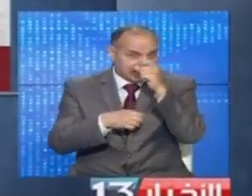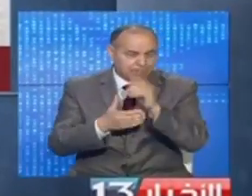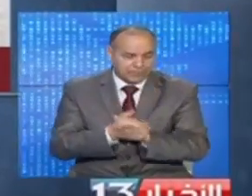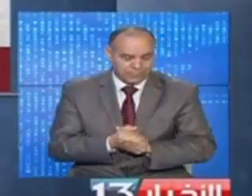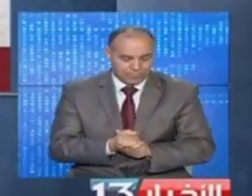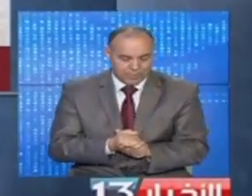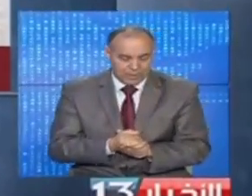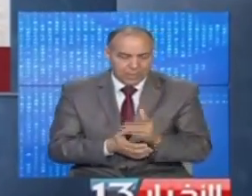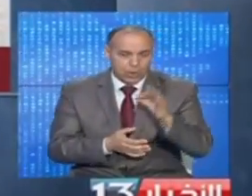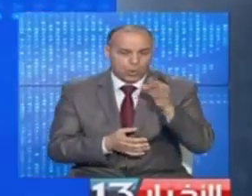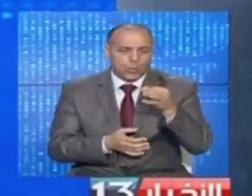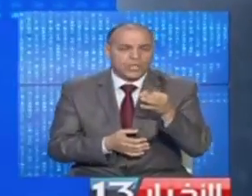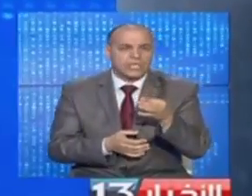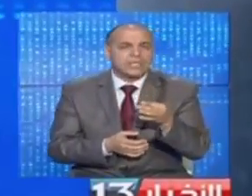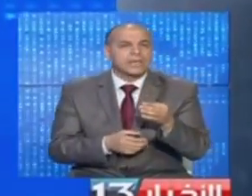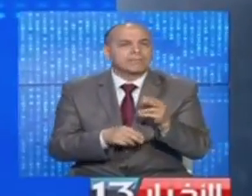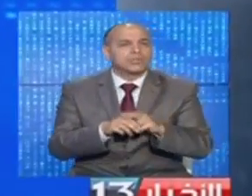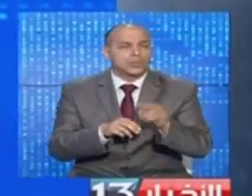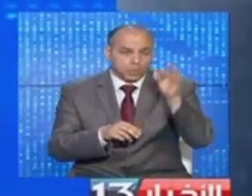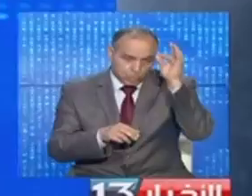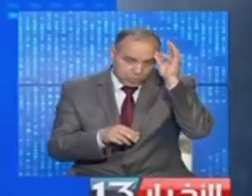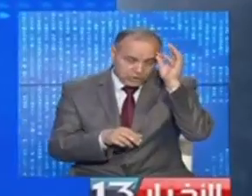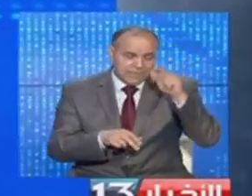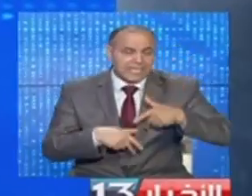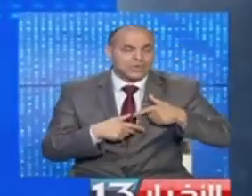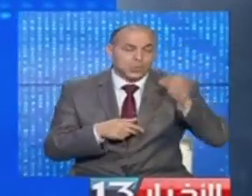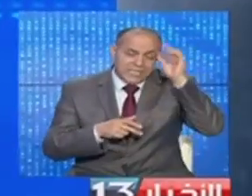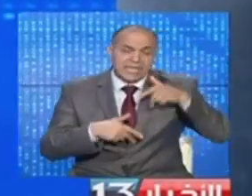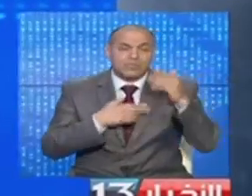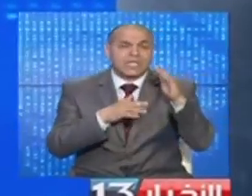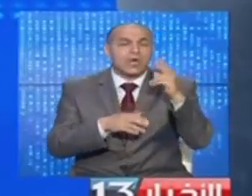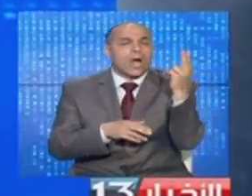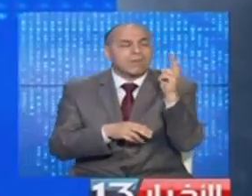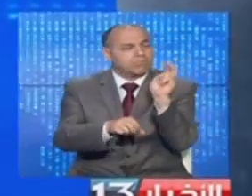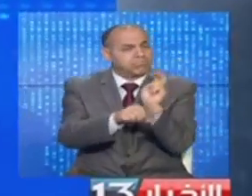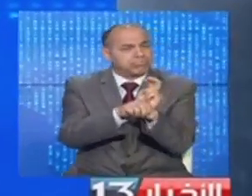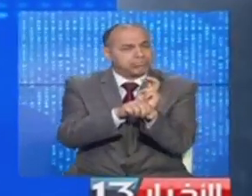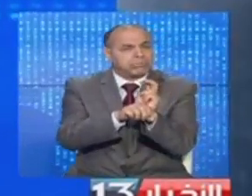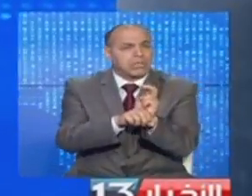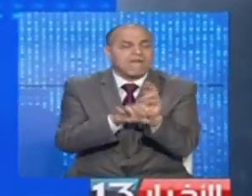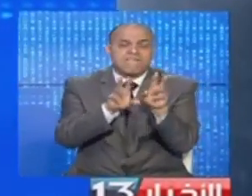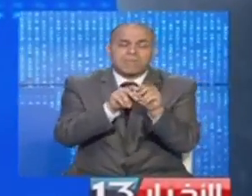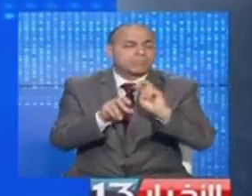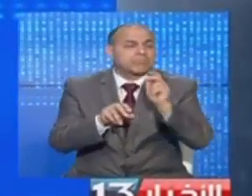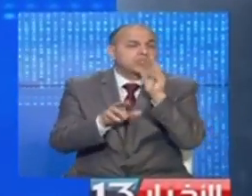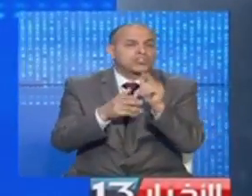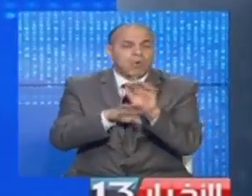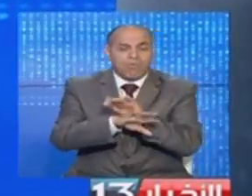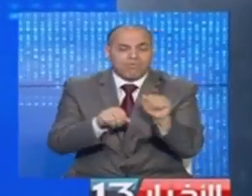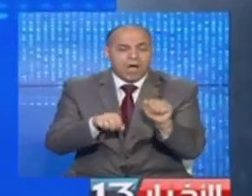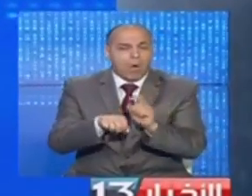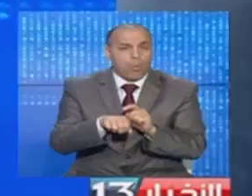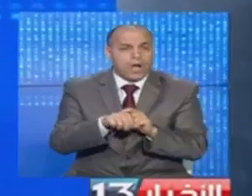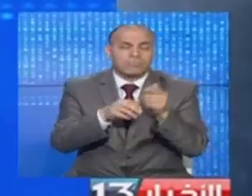الصعب. نعم سيد المشرقي، التونسيون في ايطاليا من طلبه وعالقين وزوار لاهاليهم انتهت